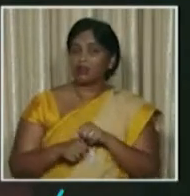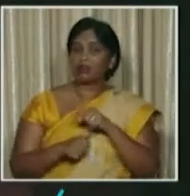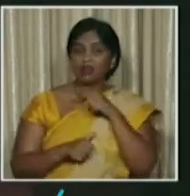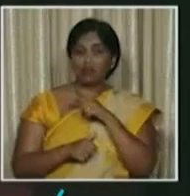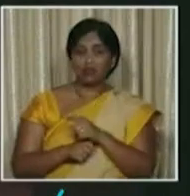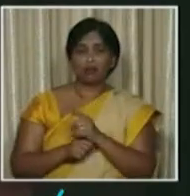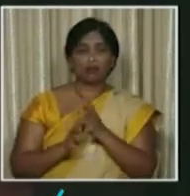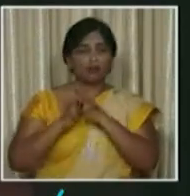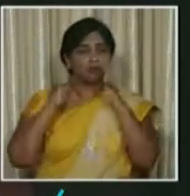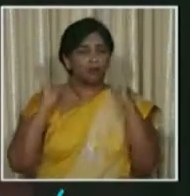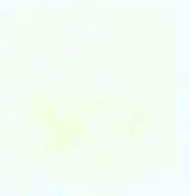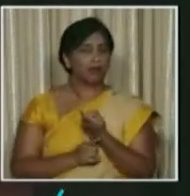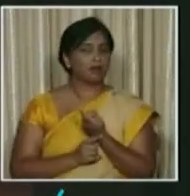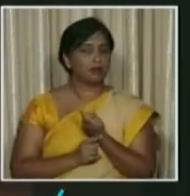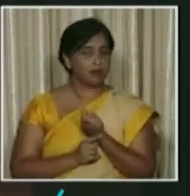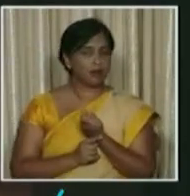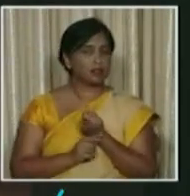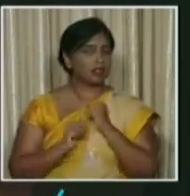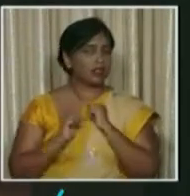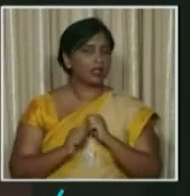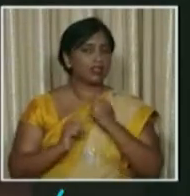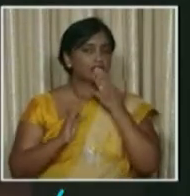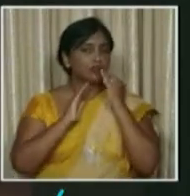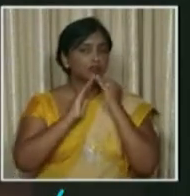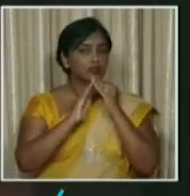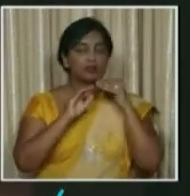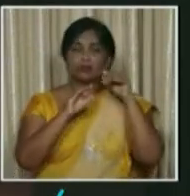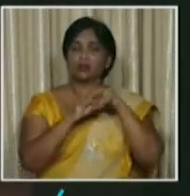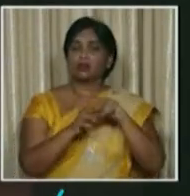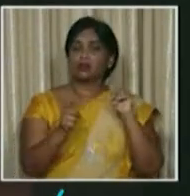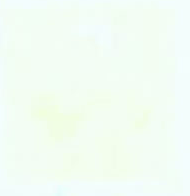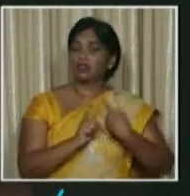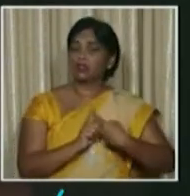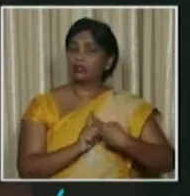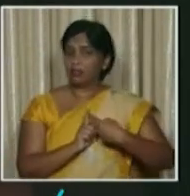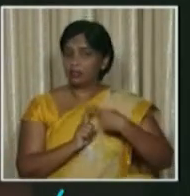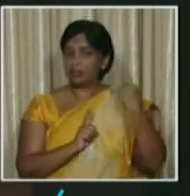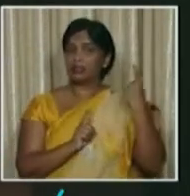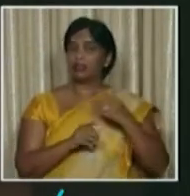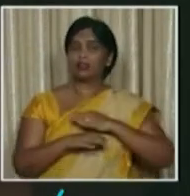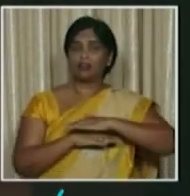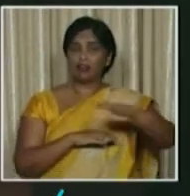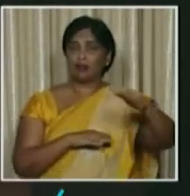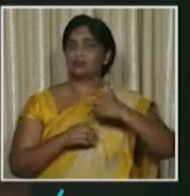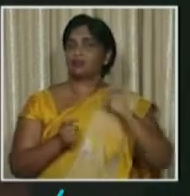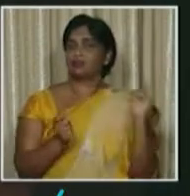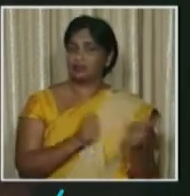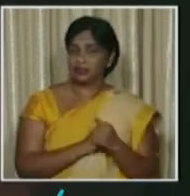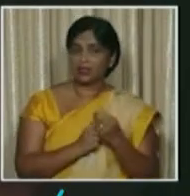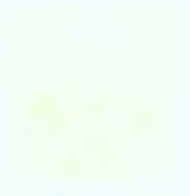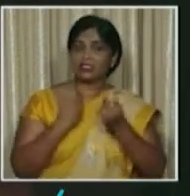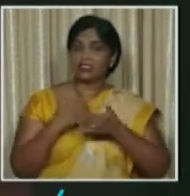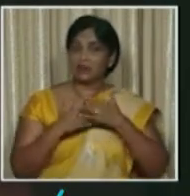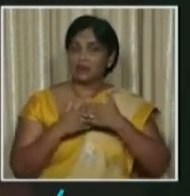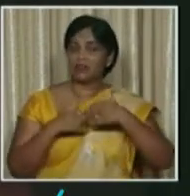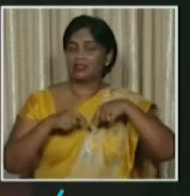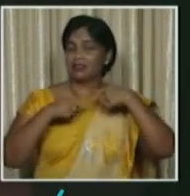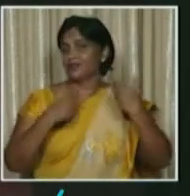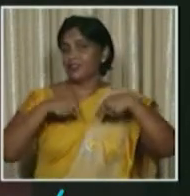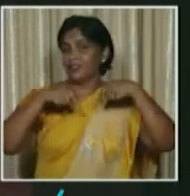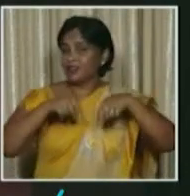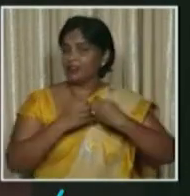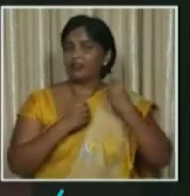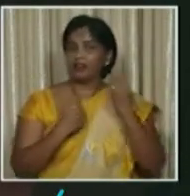ඒ මහා මුදල් සම්පත ඇයි අපේ පාසල් පද්ධතියේ ක්‍රිකට් දියුණුවට මැටින්ස් ටික ලබා දෙන්න, සිමෙන්ට් සයිට් විකට්ස් ටික ලබා